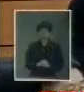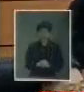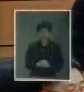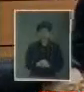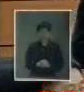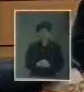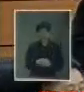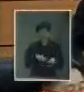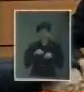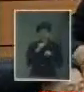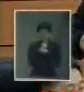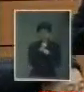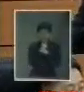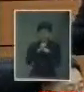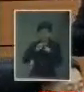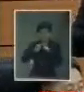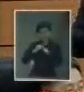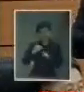พยานหลักฐาน